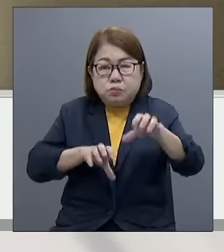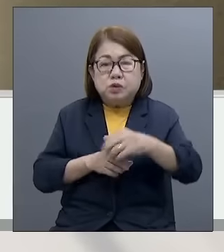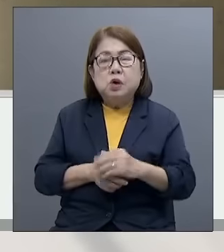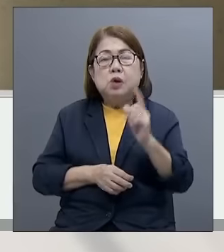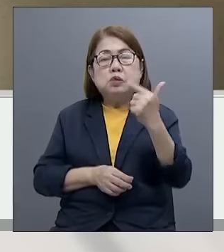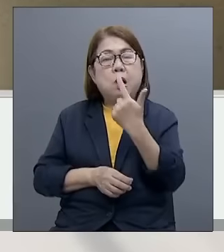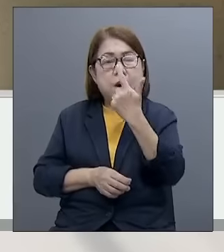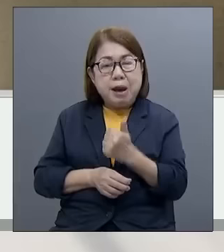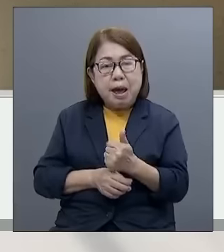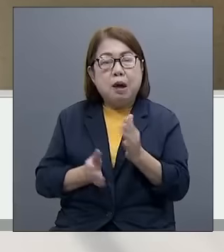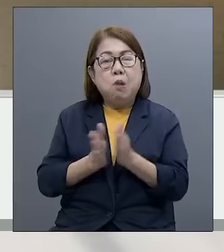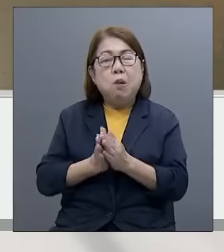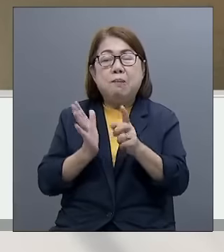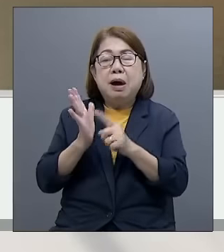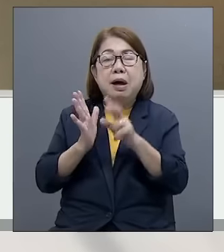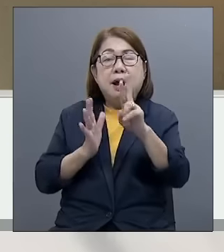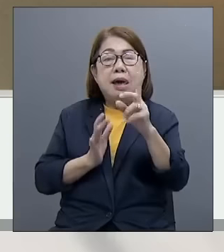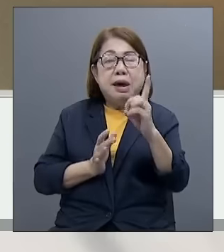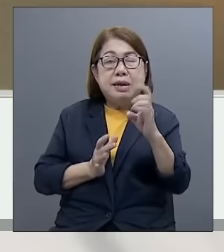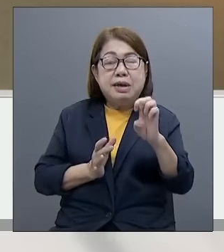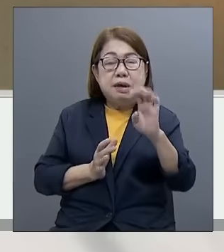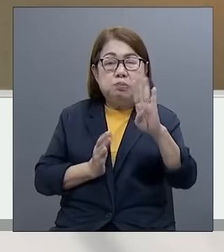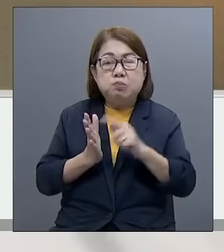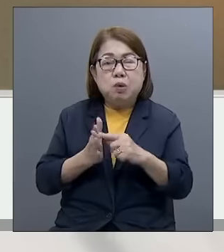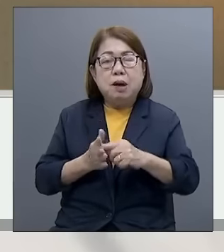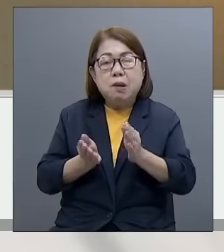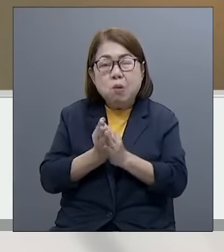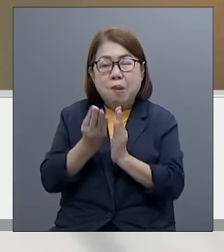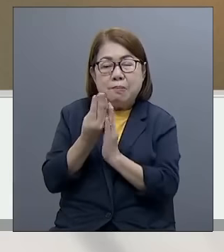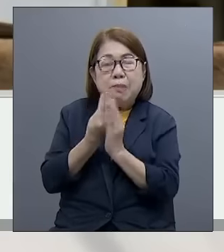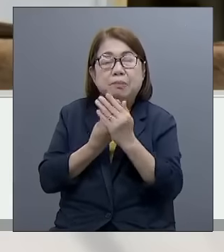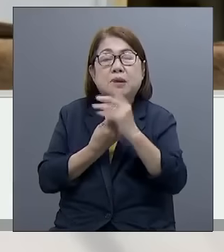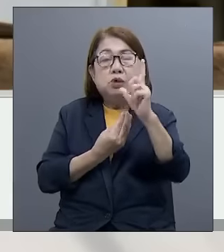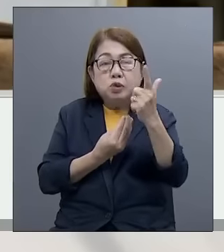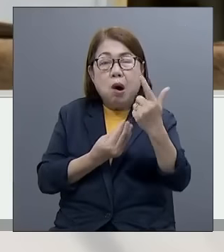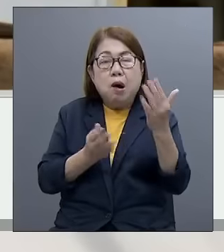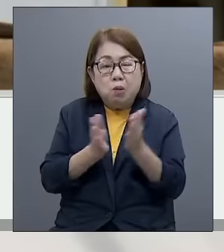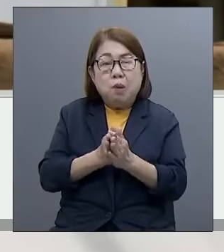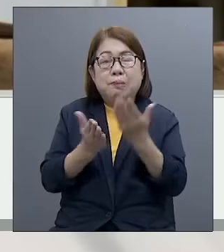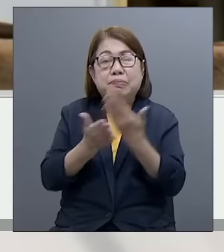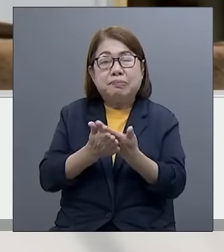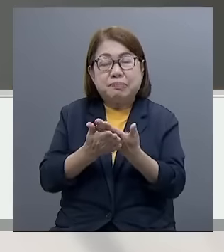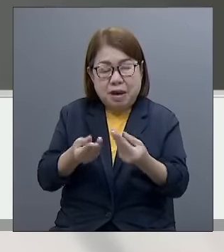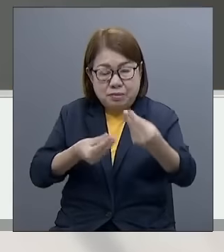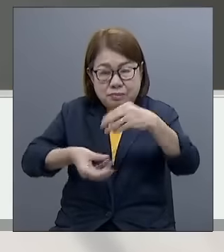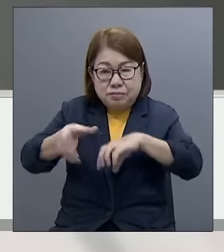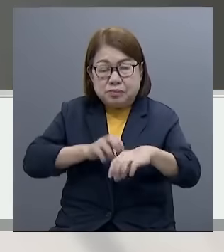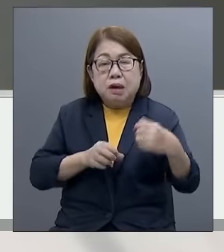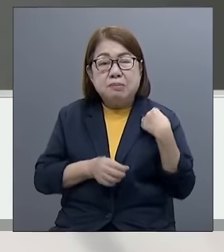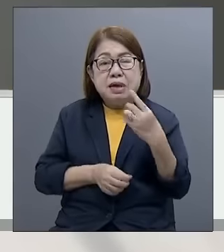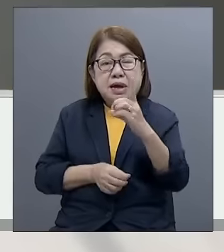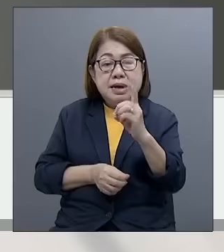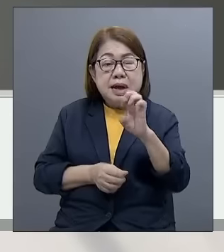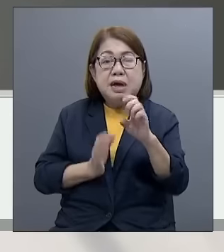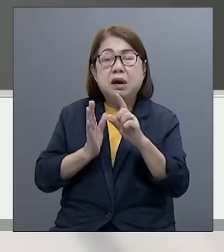และก็ดีบุกเคลือบผิวด้วยกะไหล่ทองแล้วก็ฝังเงินสันนิษฐานว่ามีส่วนประกอบของดีบุกมากกว่า 20%นะคะ